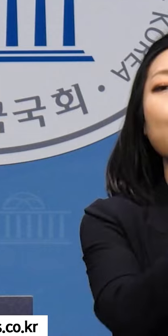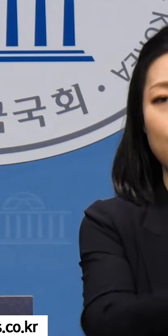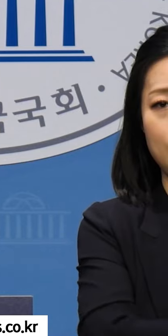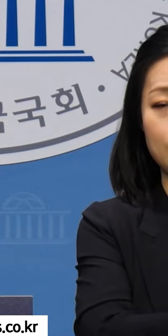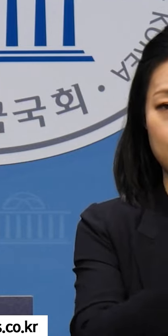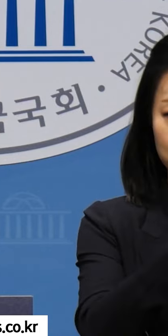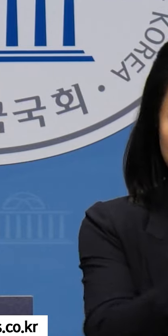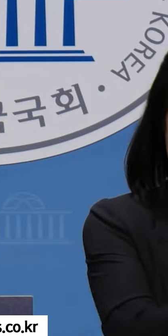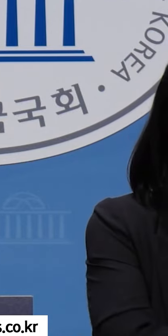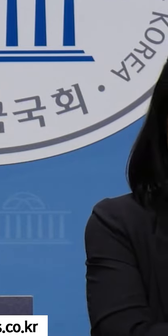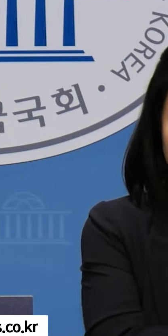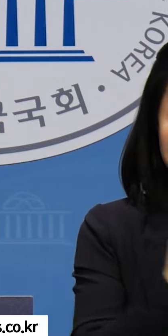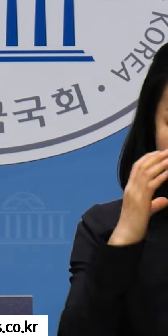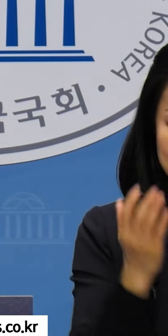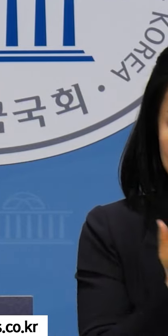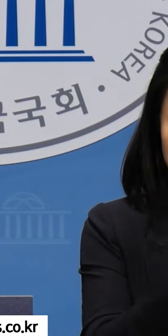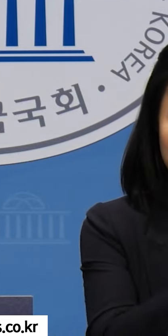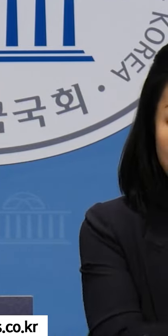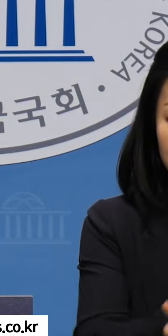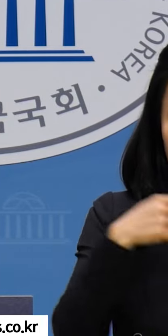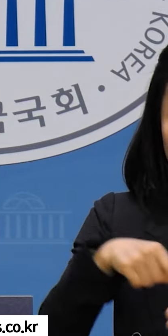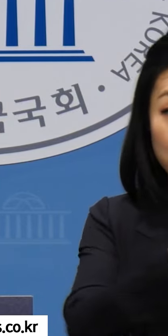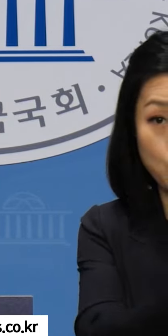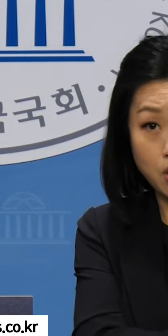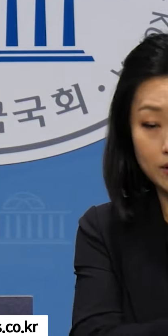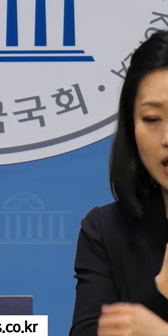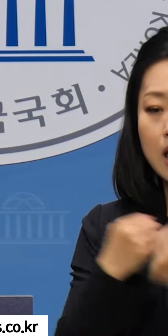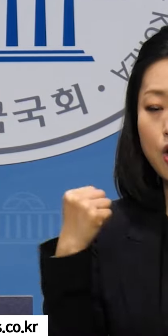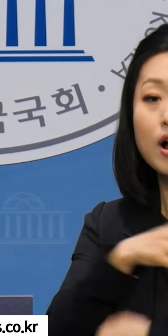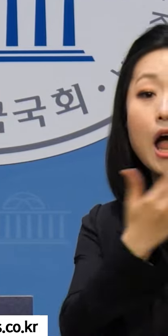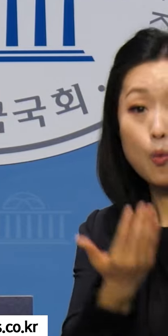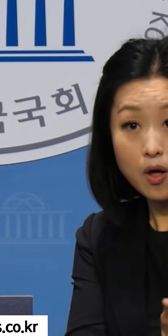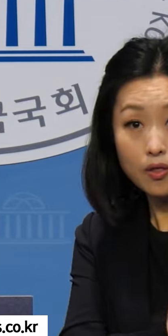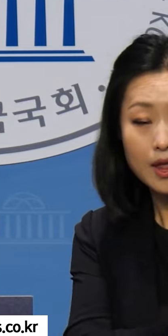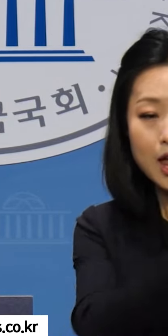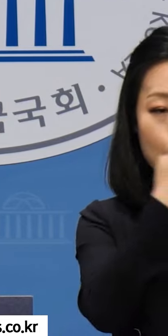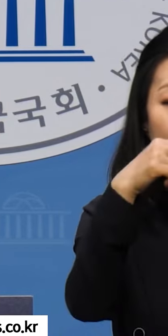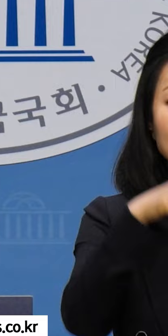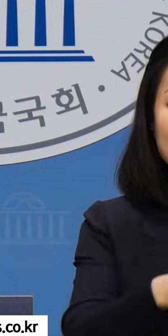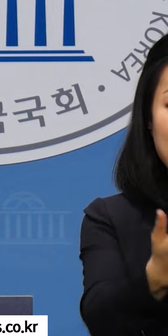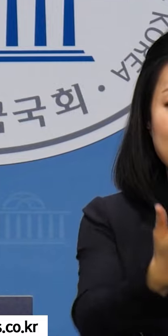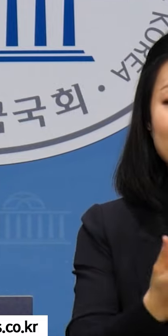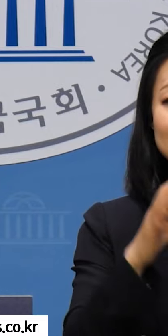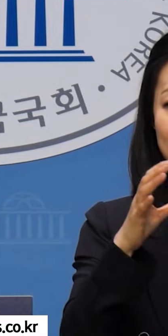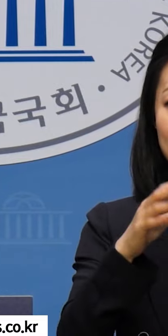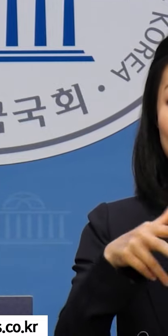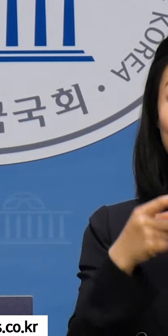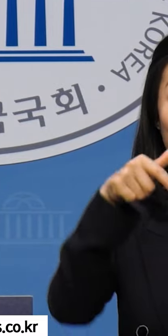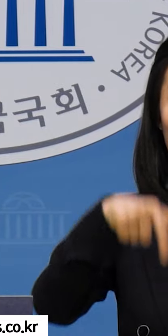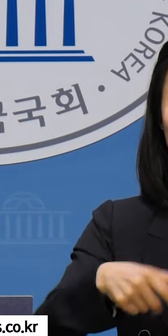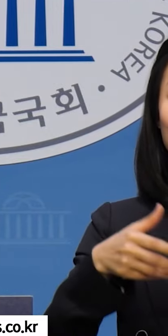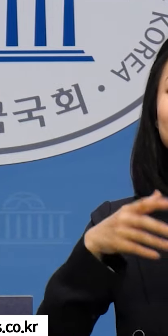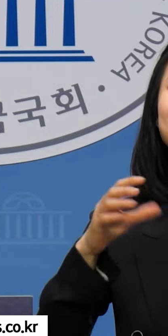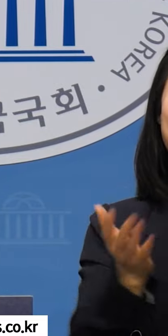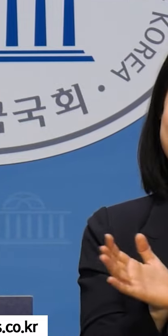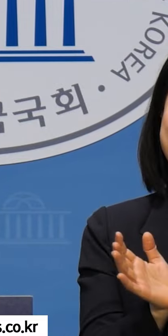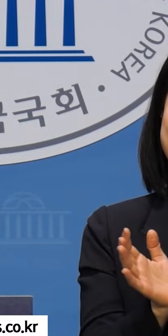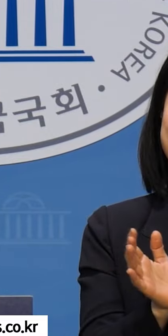주거권 보유권 교육권 건강권이 보장되는 나라 조국 혁신당이 그리는 사회권